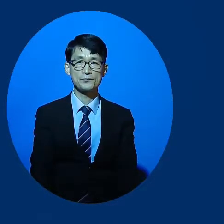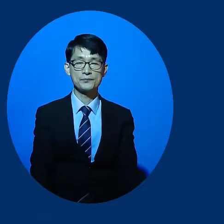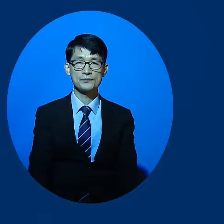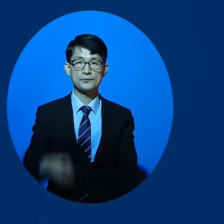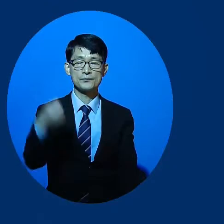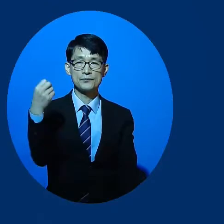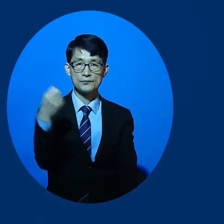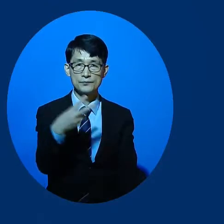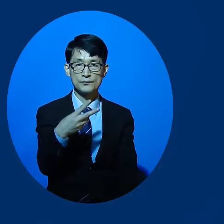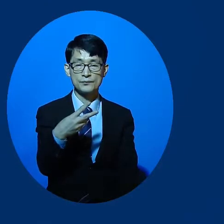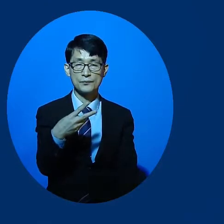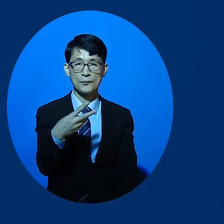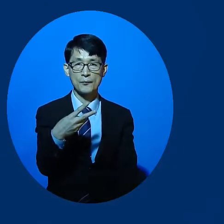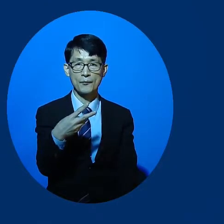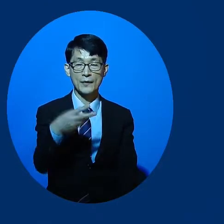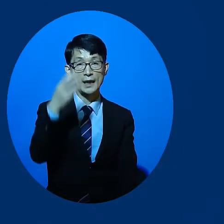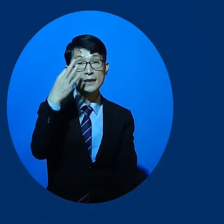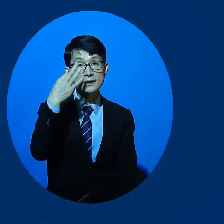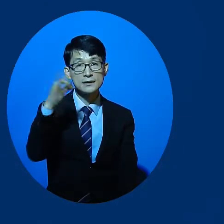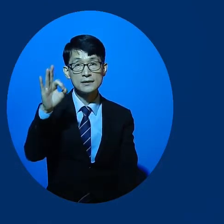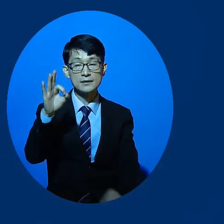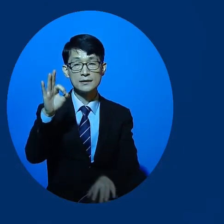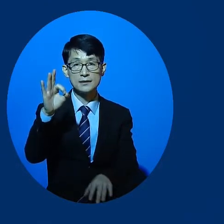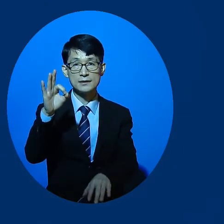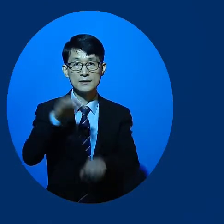또한 인증제